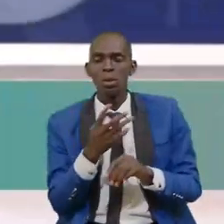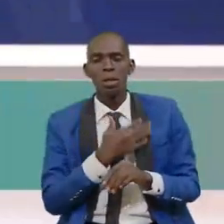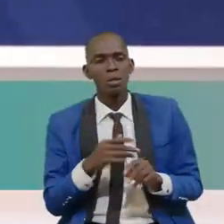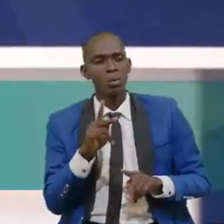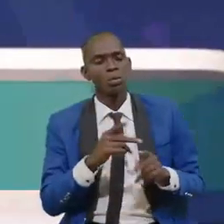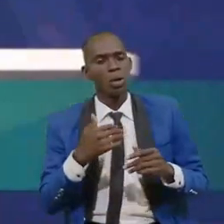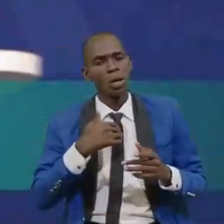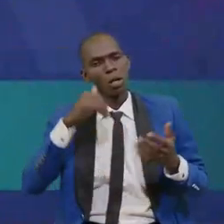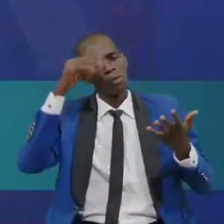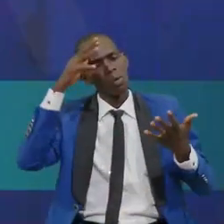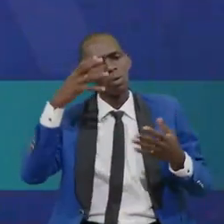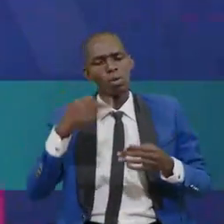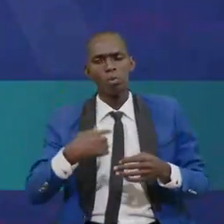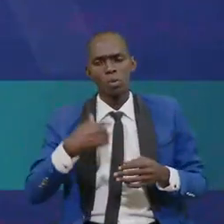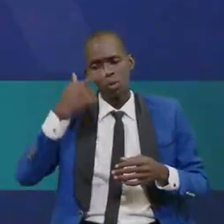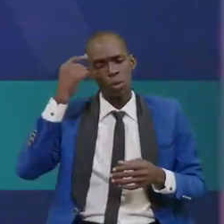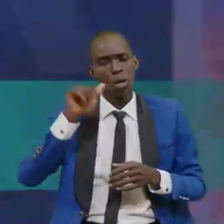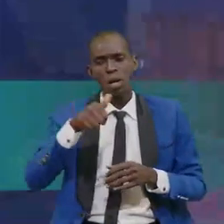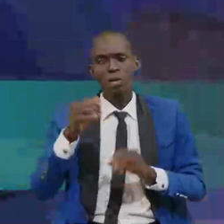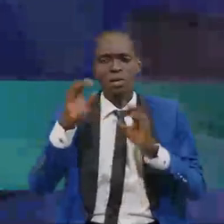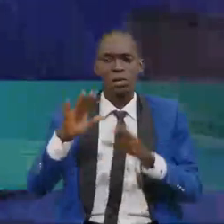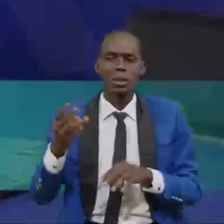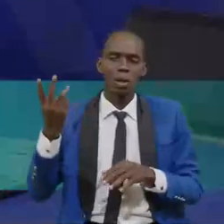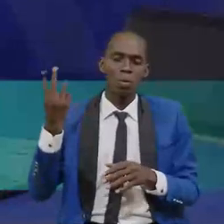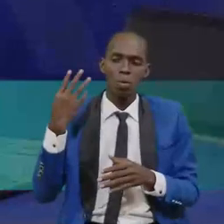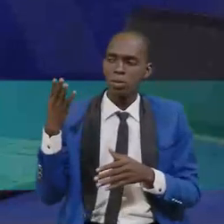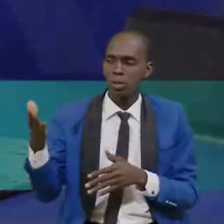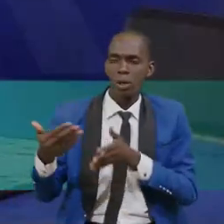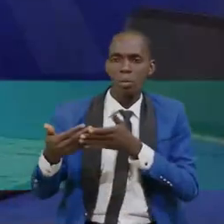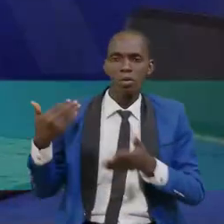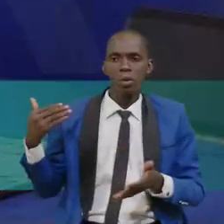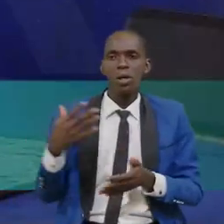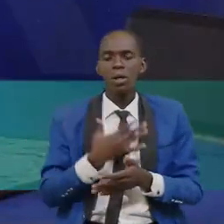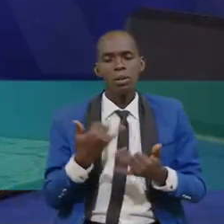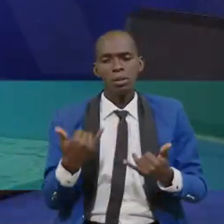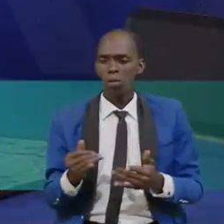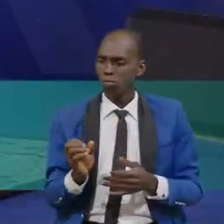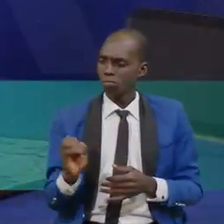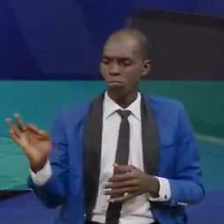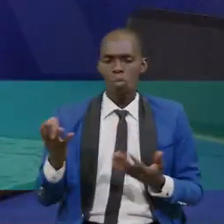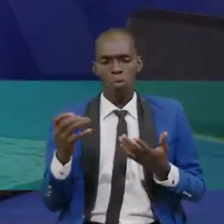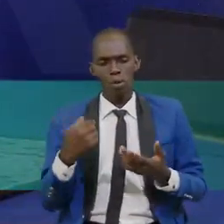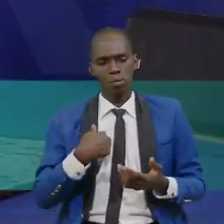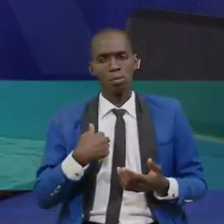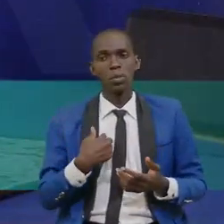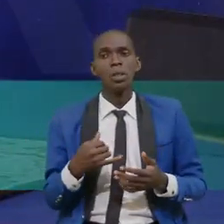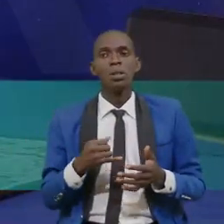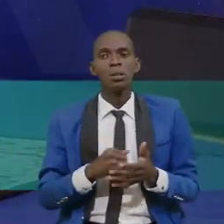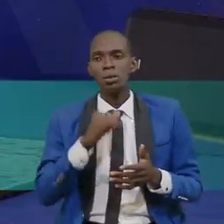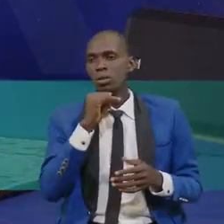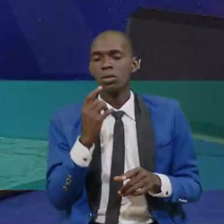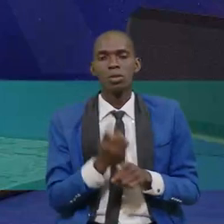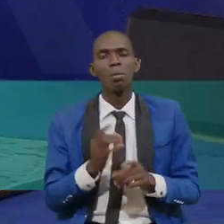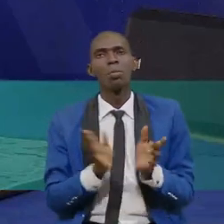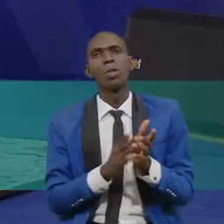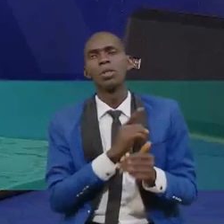égard. Les autres enseignants étaient là avant. Mais maintenant, ils ont dit ils voulaient que je sois là. Oh, ce n'est pas gloire à Dieu,